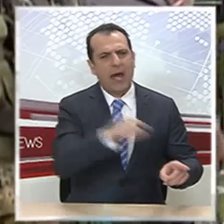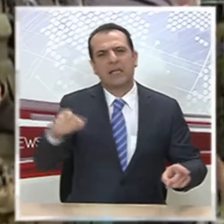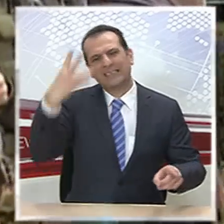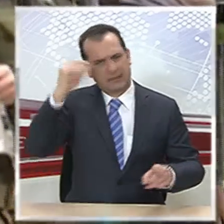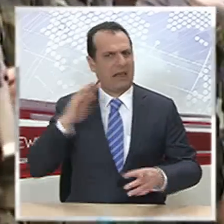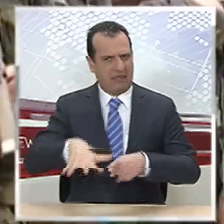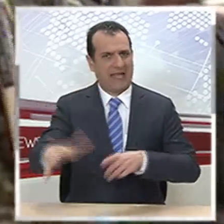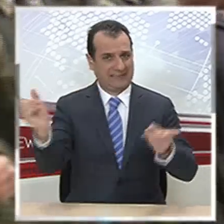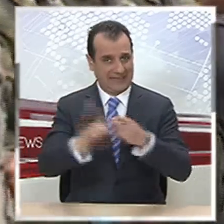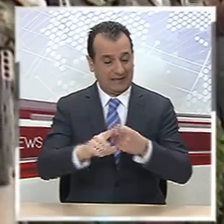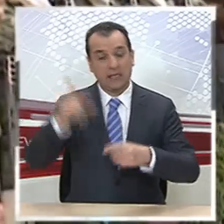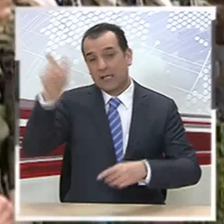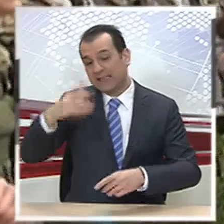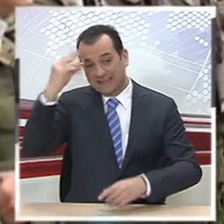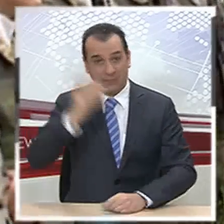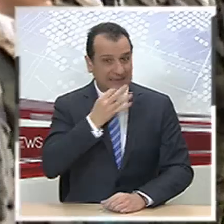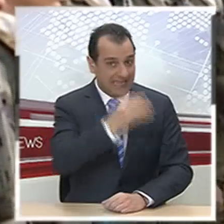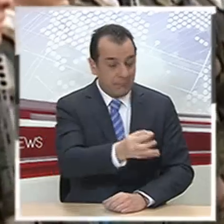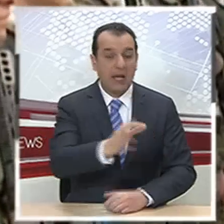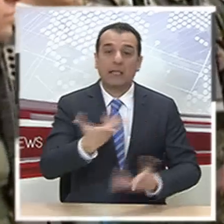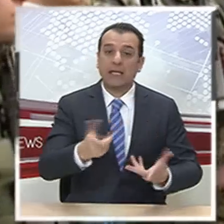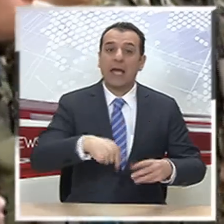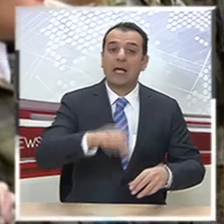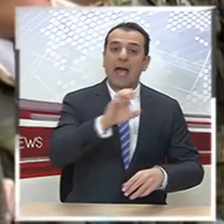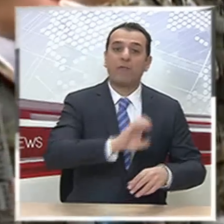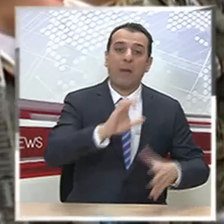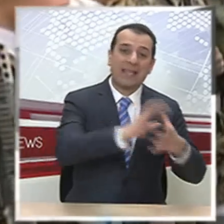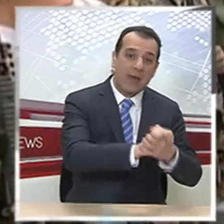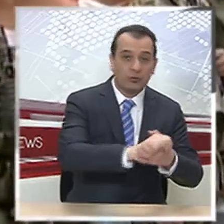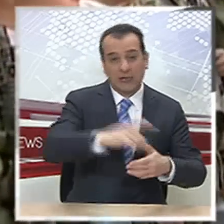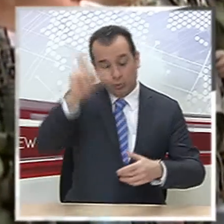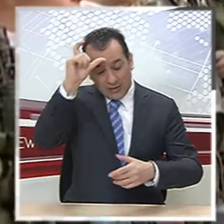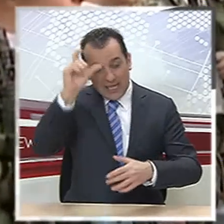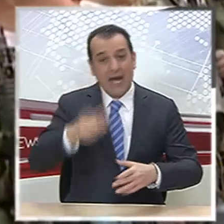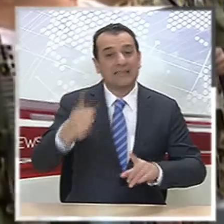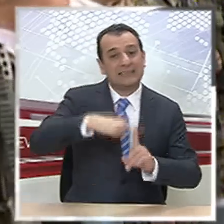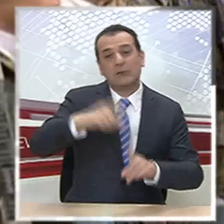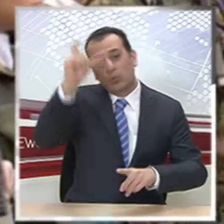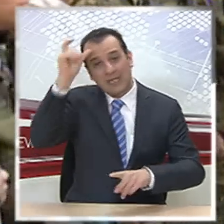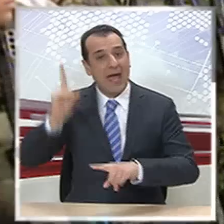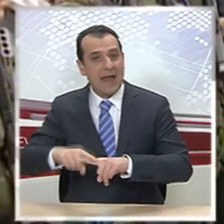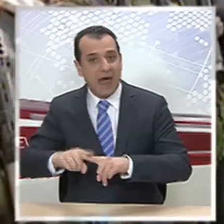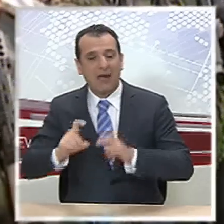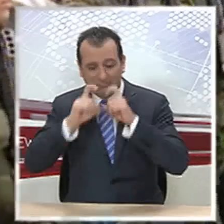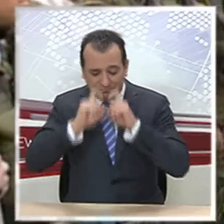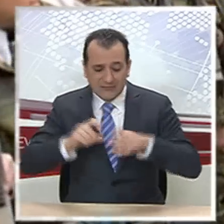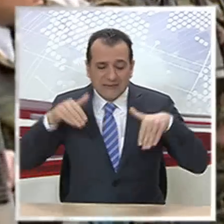με την Τουρκία πρέπει να βασίζονται στον αμοιβαίο σεβασμό και στον σεβασμό του διεθνούς δικαίου, ανέφερε ο κύριος